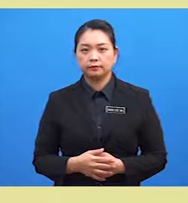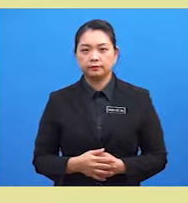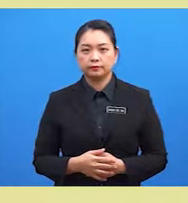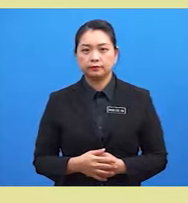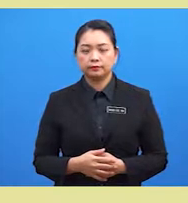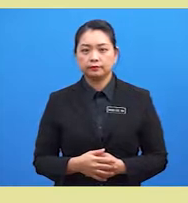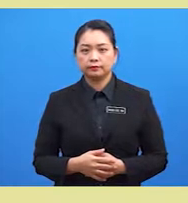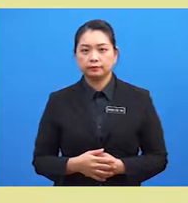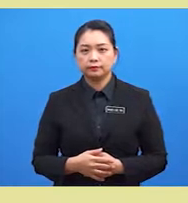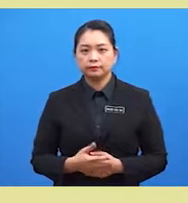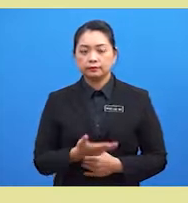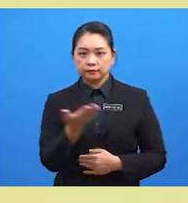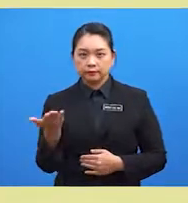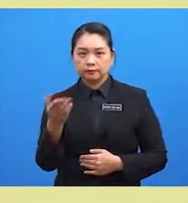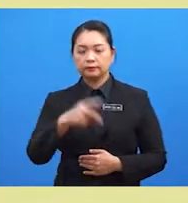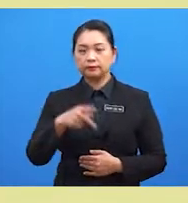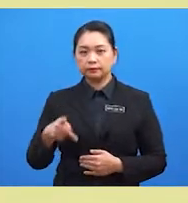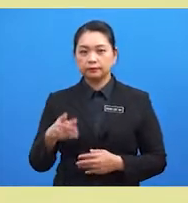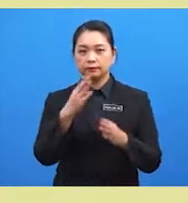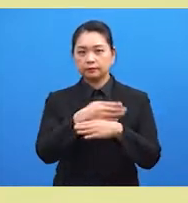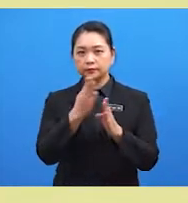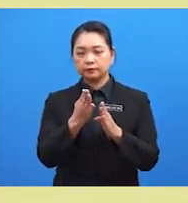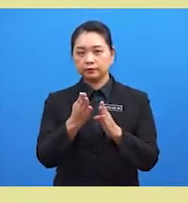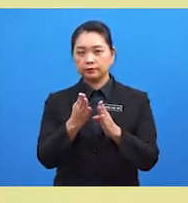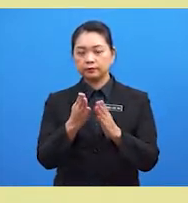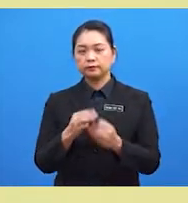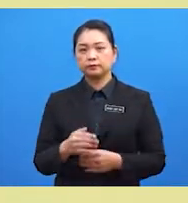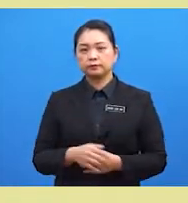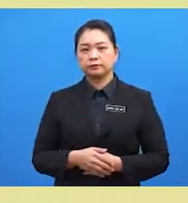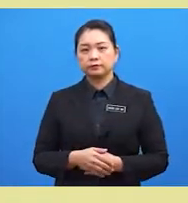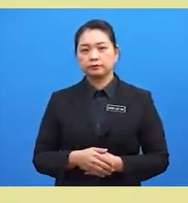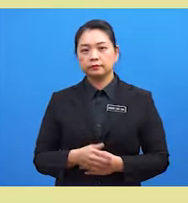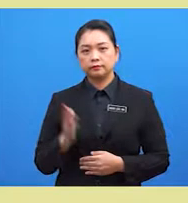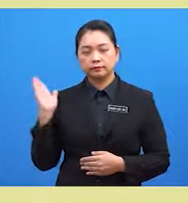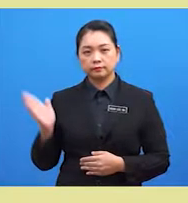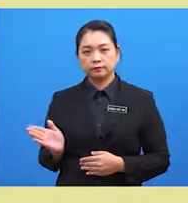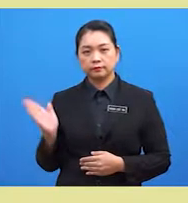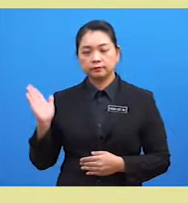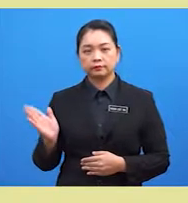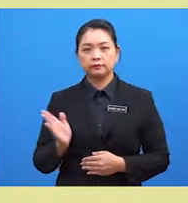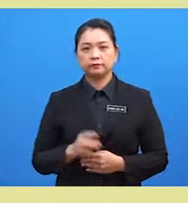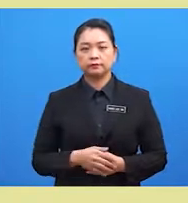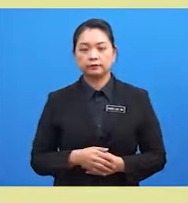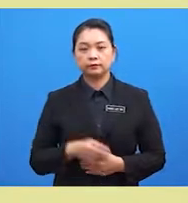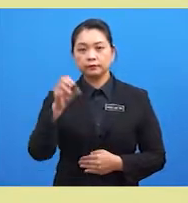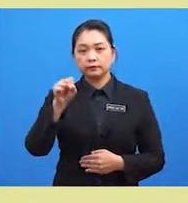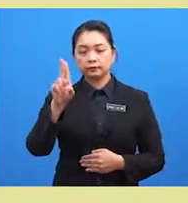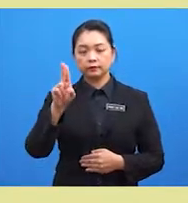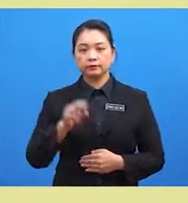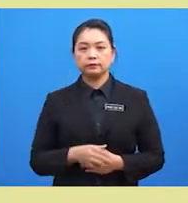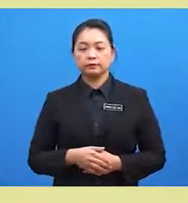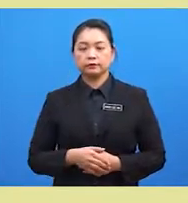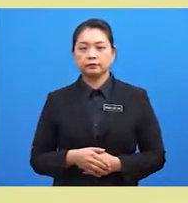Para pelajar, bentuk seterusnya adalah berdasarkan akronim SU